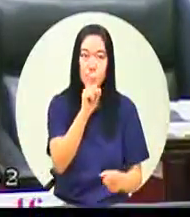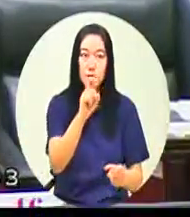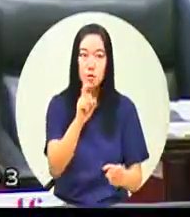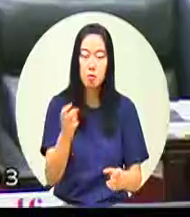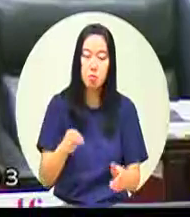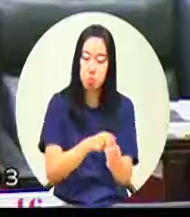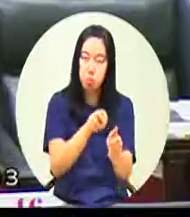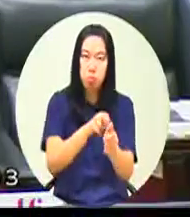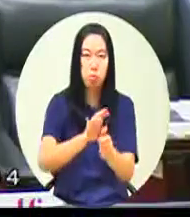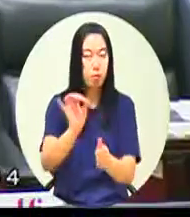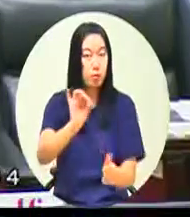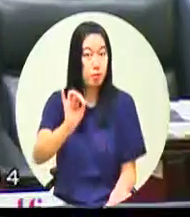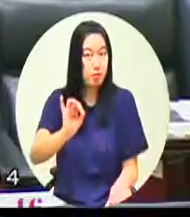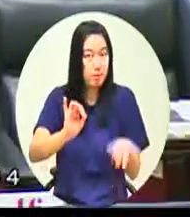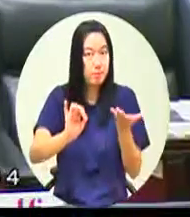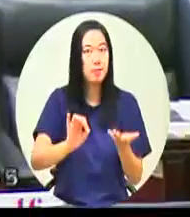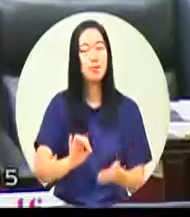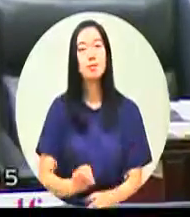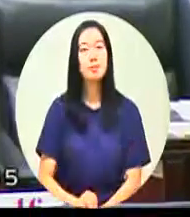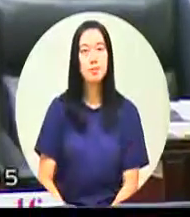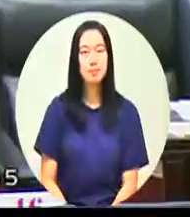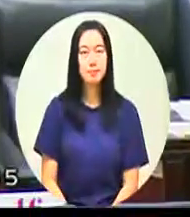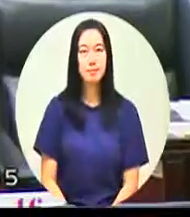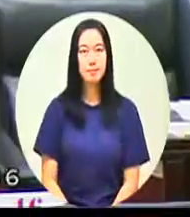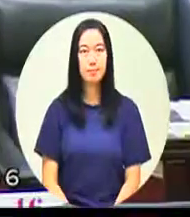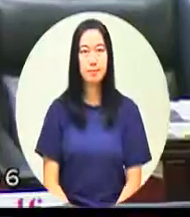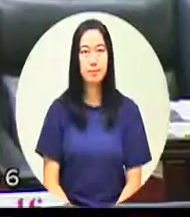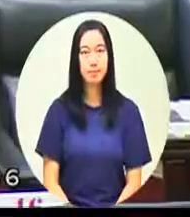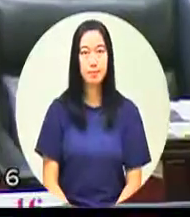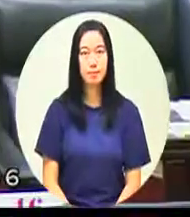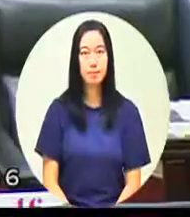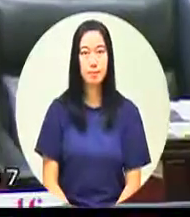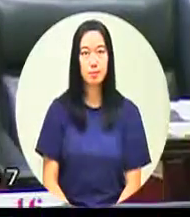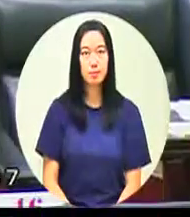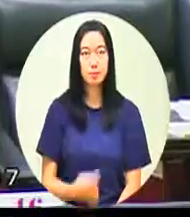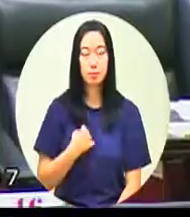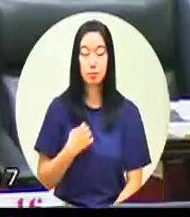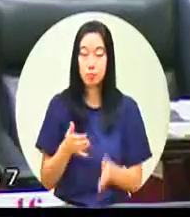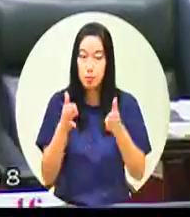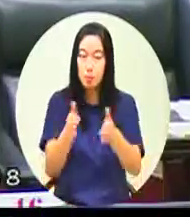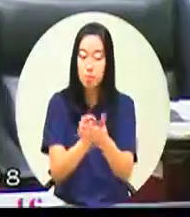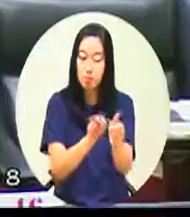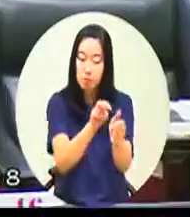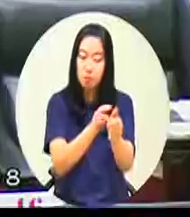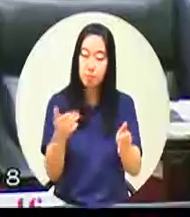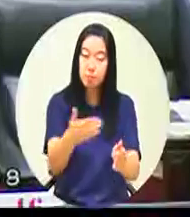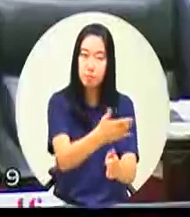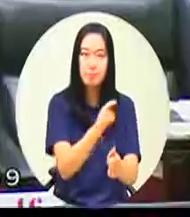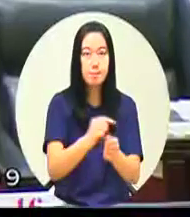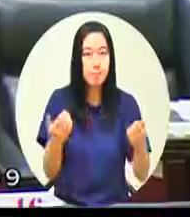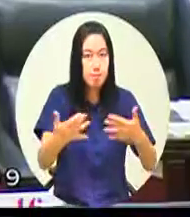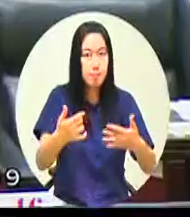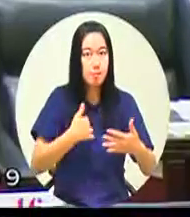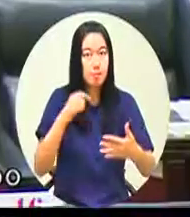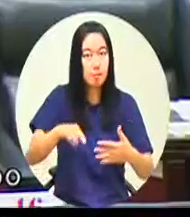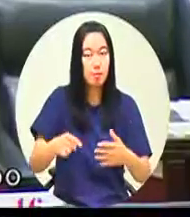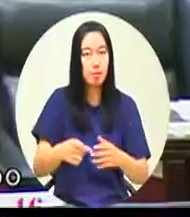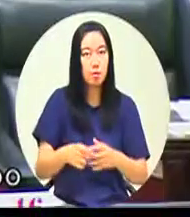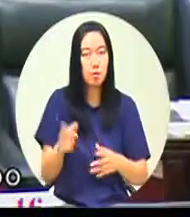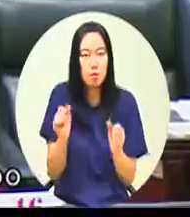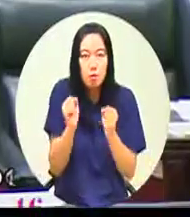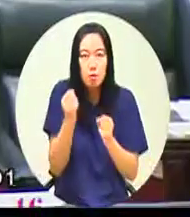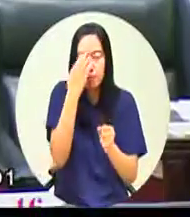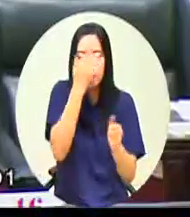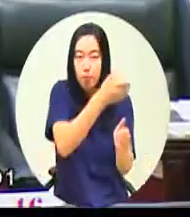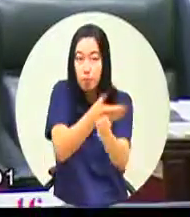不了百几百只，所以吼、哦，我希望讲针对咱这养殖的问题，一定爱迄吼，啊，即咱这个寒害的时